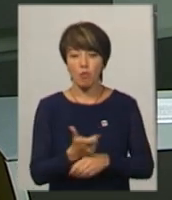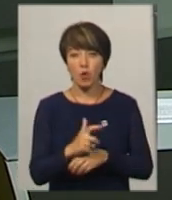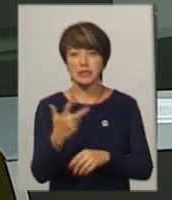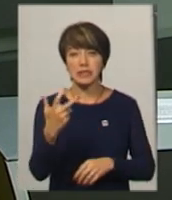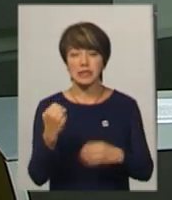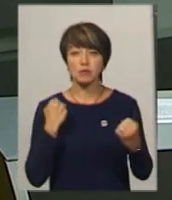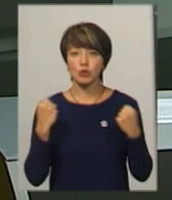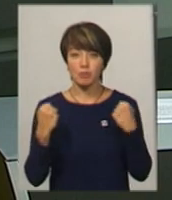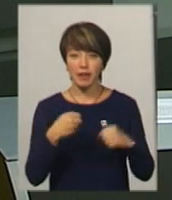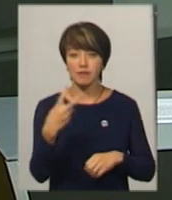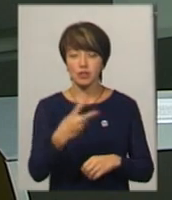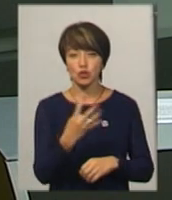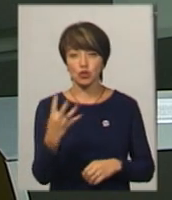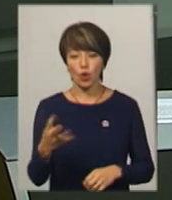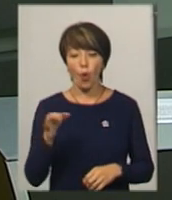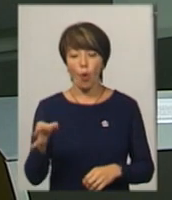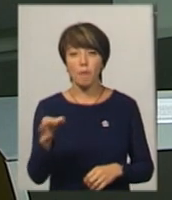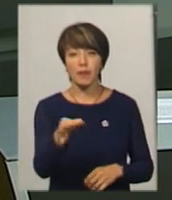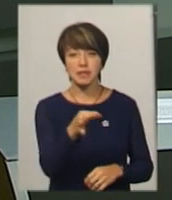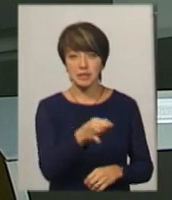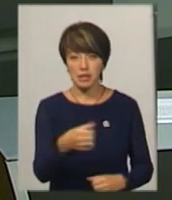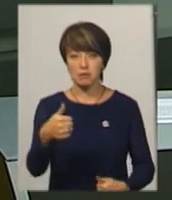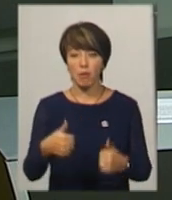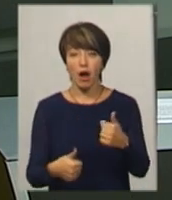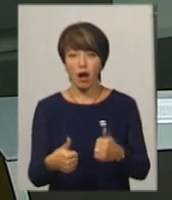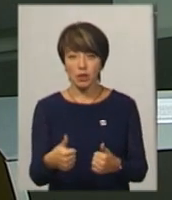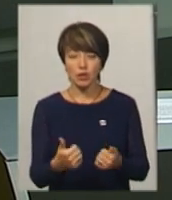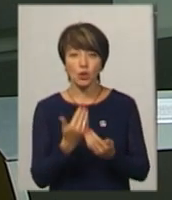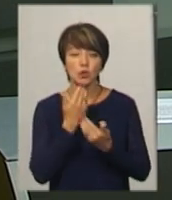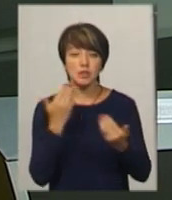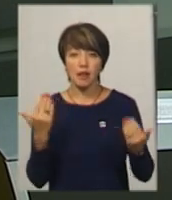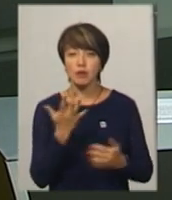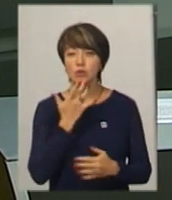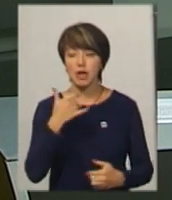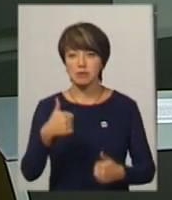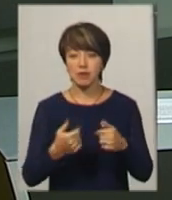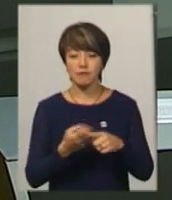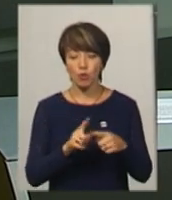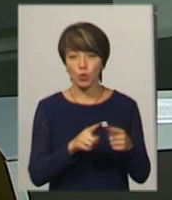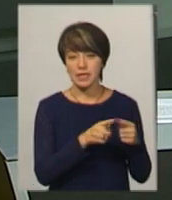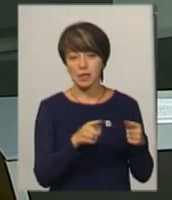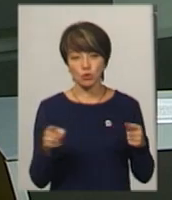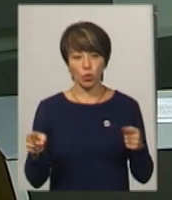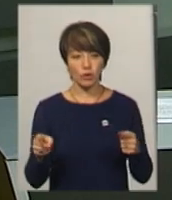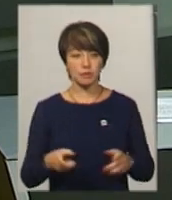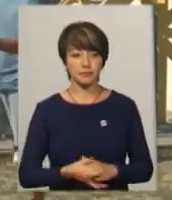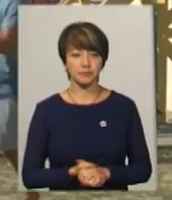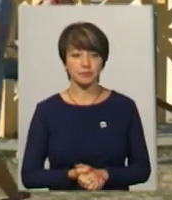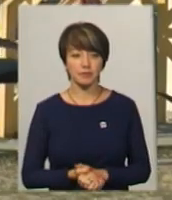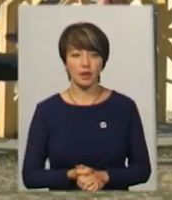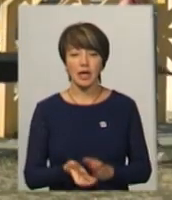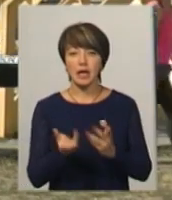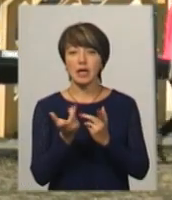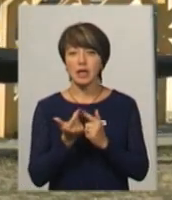300 спортсменів із 24 областей змагаються на останніх національних змаганнях у цьому сезоні.